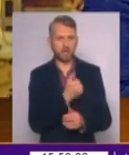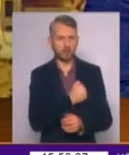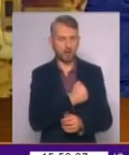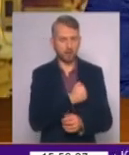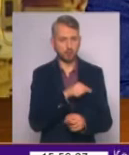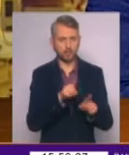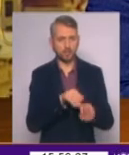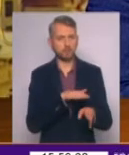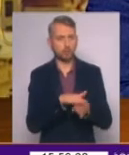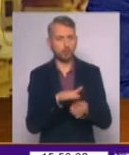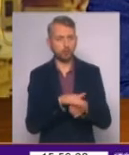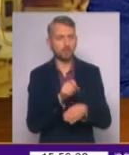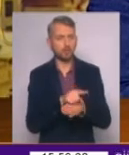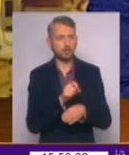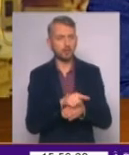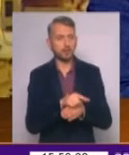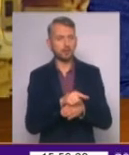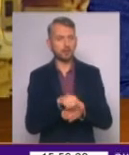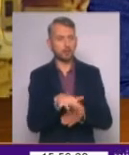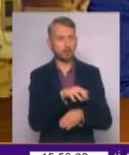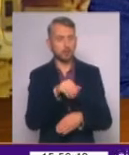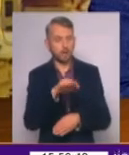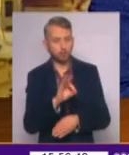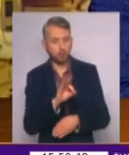також виконують функції в зоні АТО.